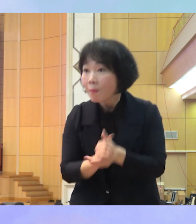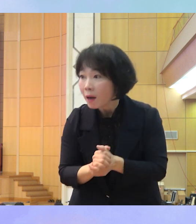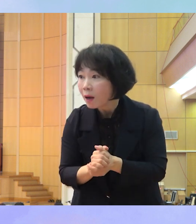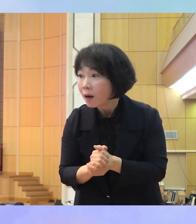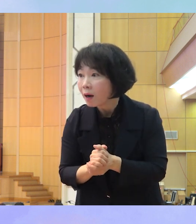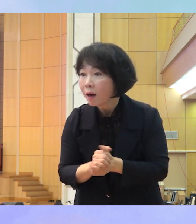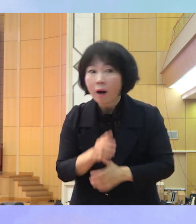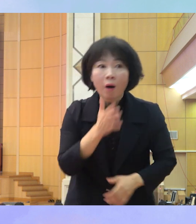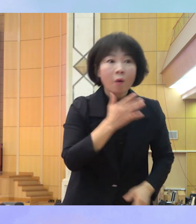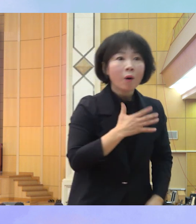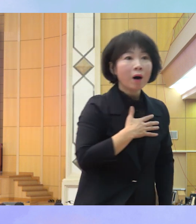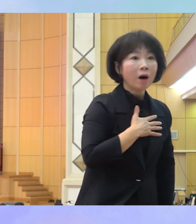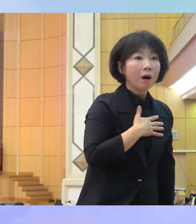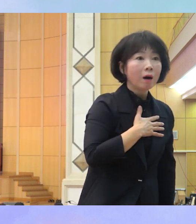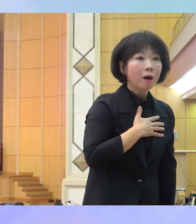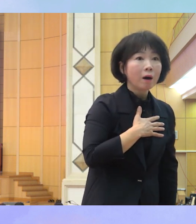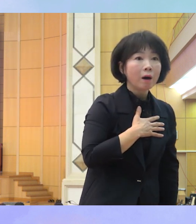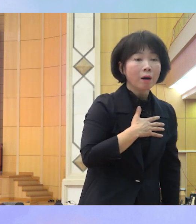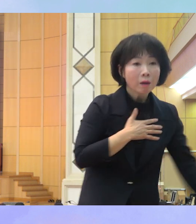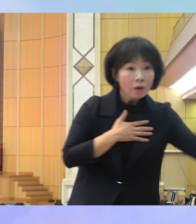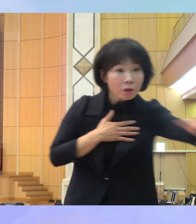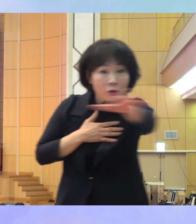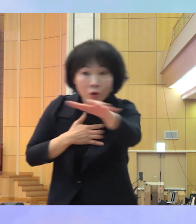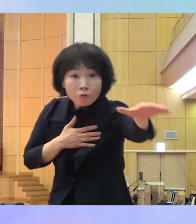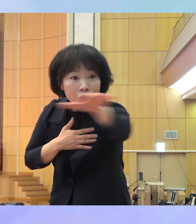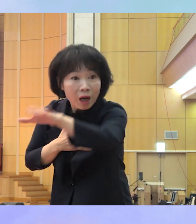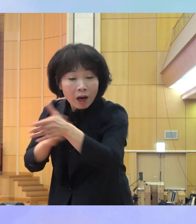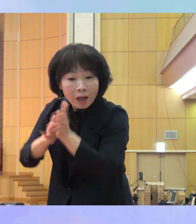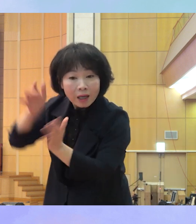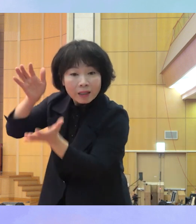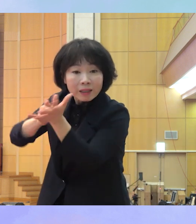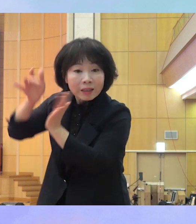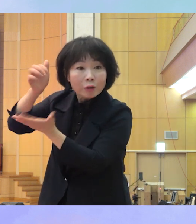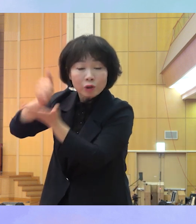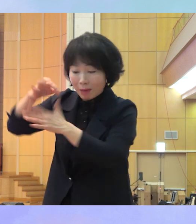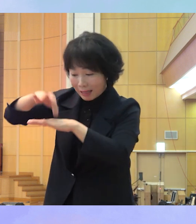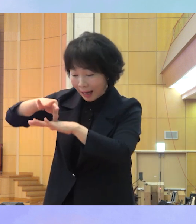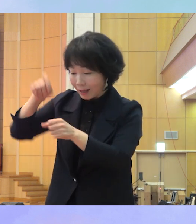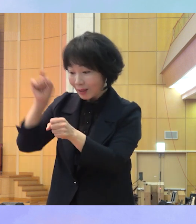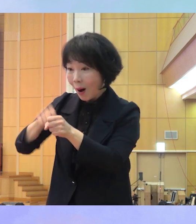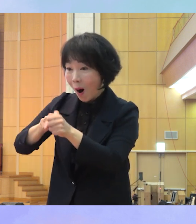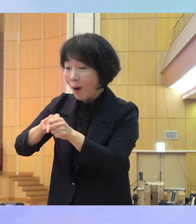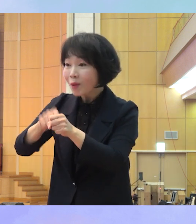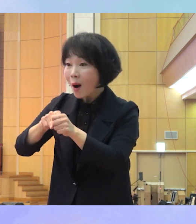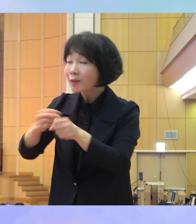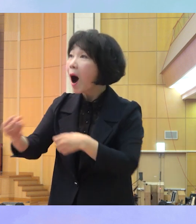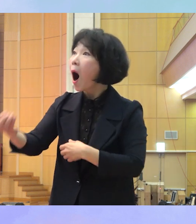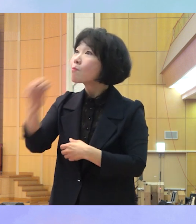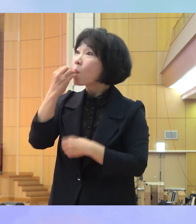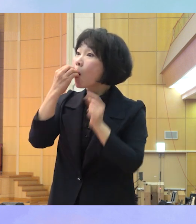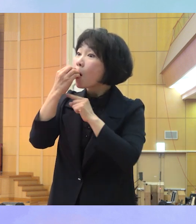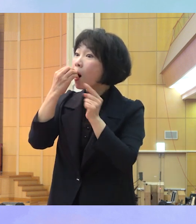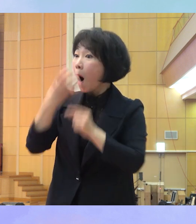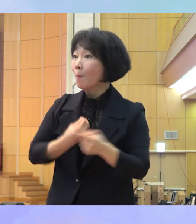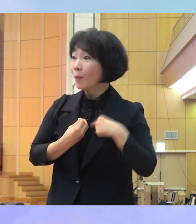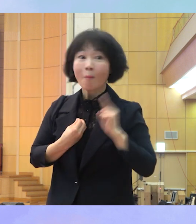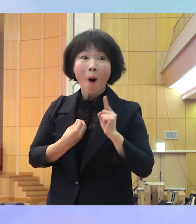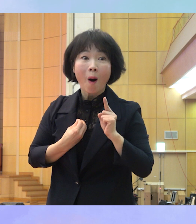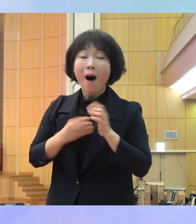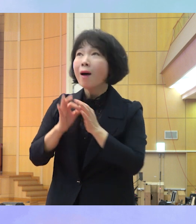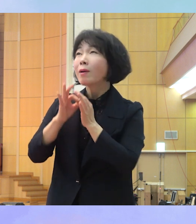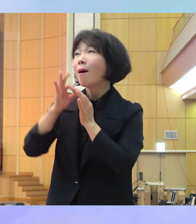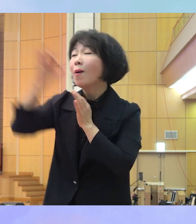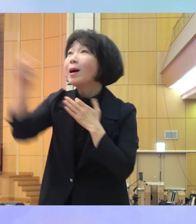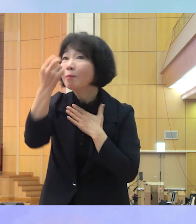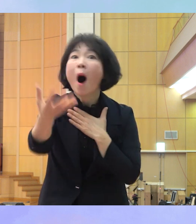주님이 말씀하는 대로 주님의 살이라고 하는 이 떡을 먹으면 영원한 생명을 얻으리라.